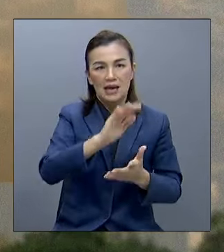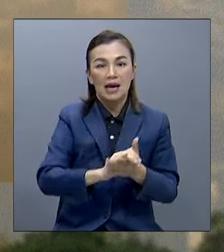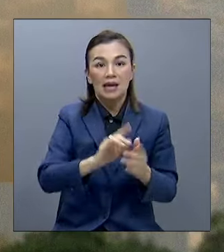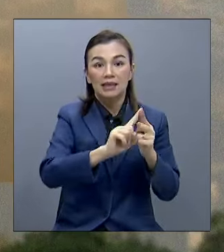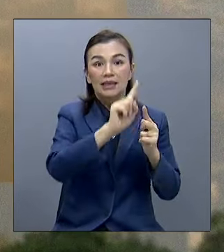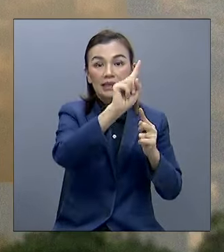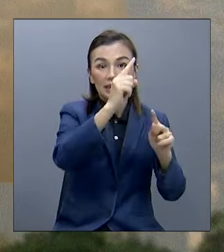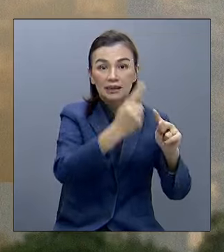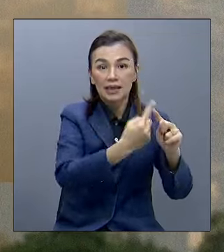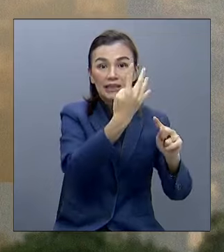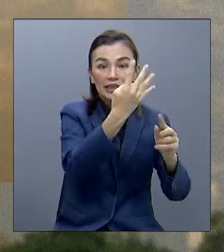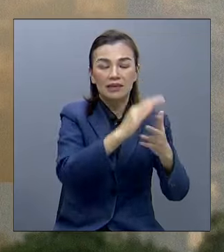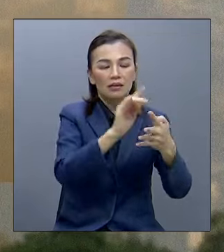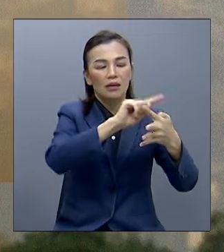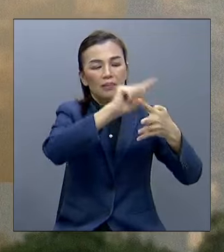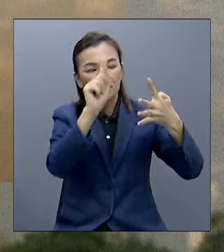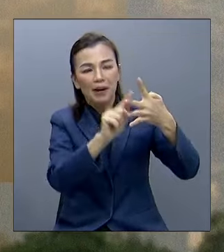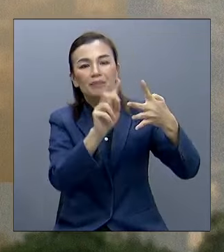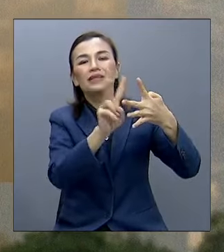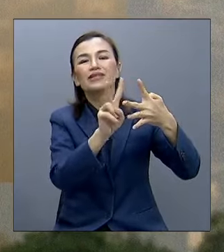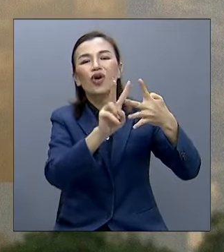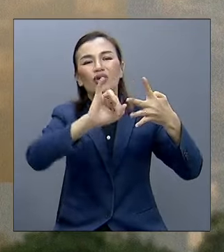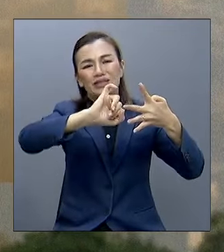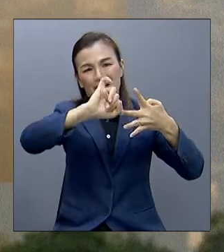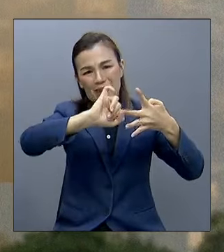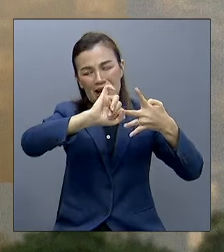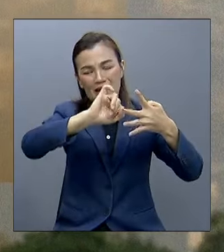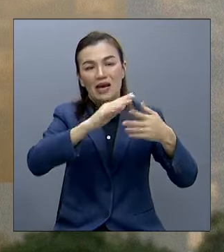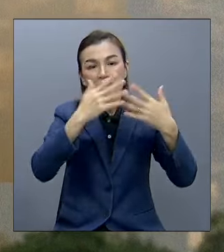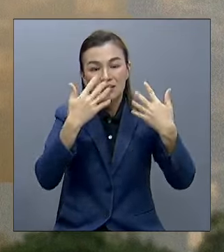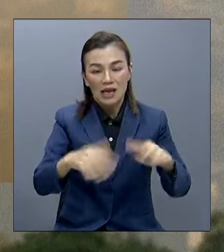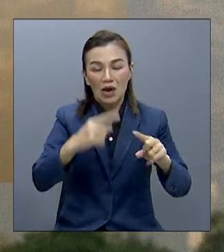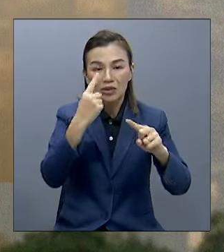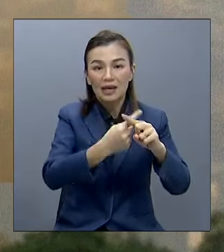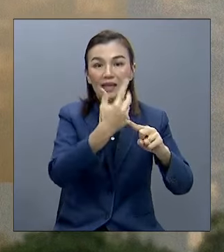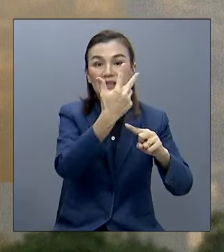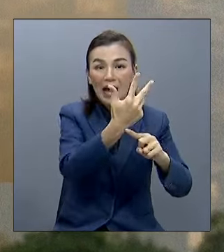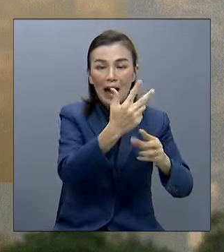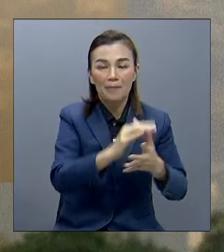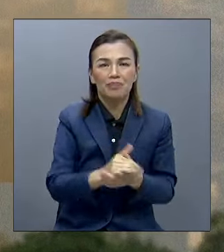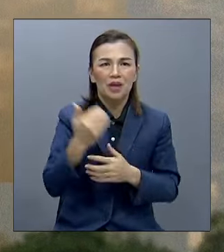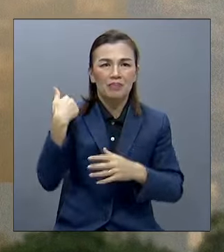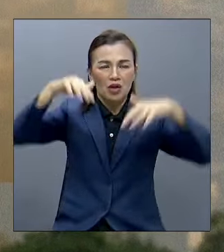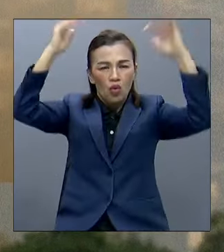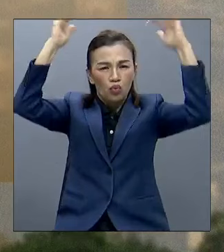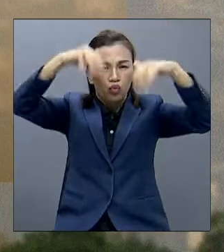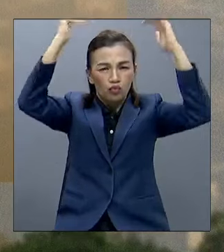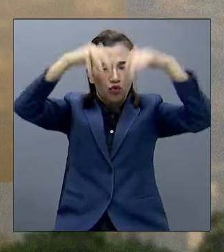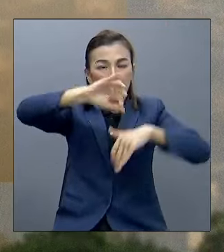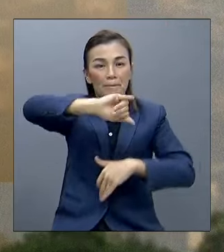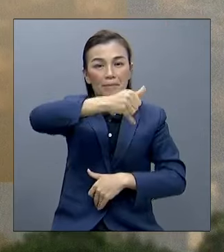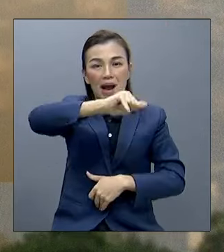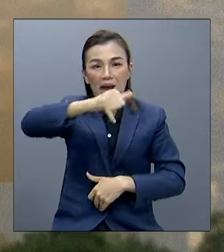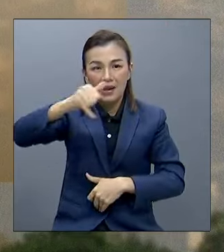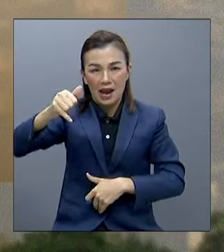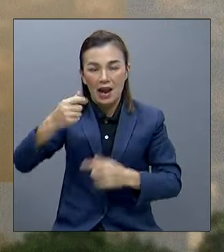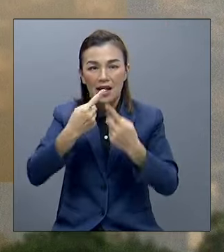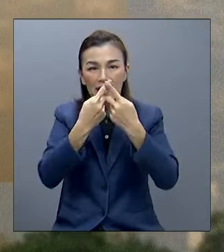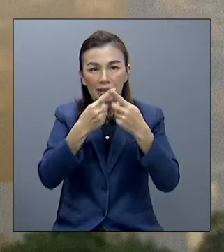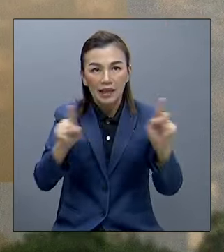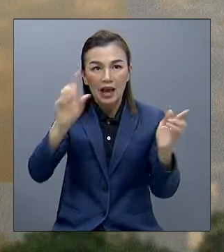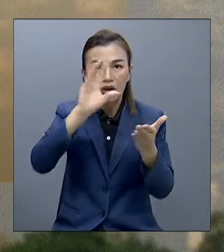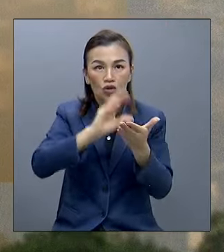ายนเท่านั้นที่อยู่ในอันดับ2ส่วนเดือนมีนาคมค่ะช่วงนั้นถ้าจำกันได้มีฝนตกลงมาบ้างแต่ถ้าดูข้อมูลค่